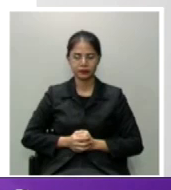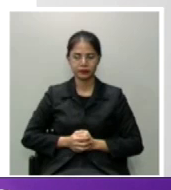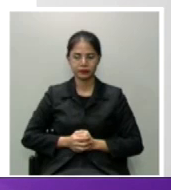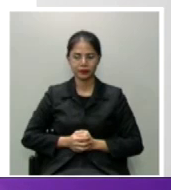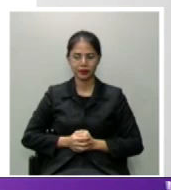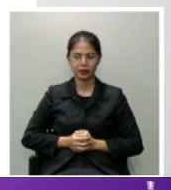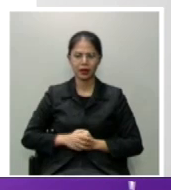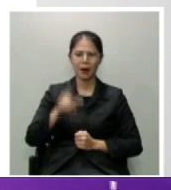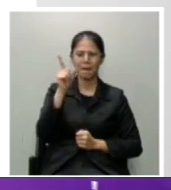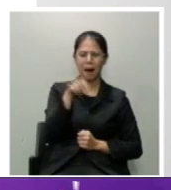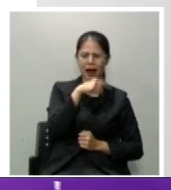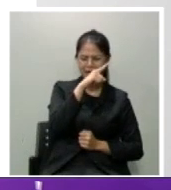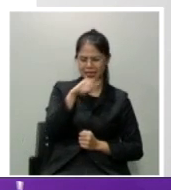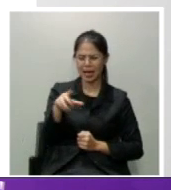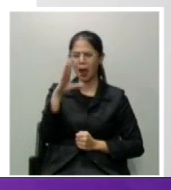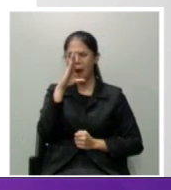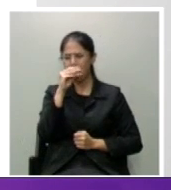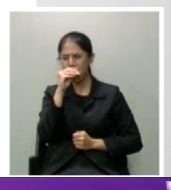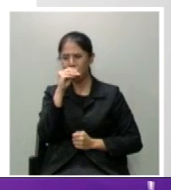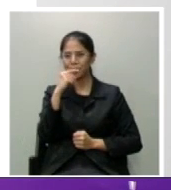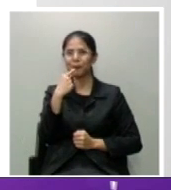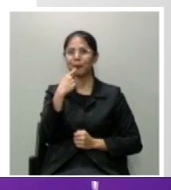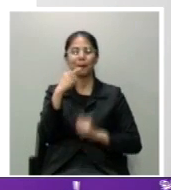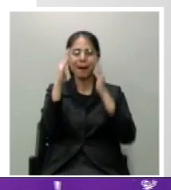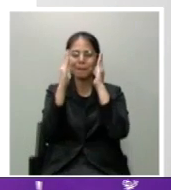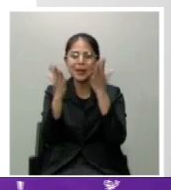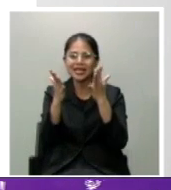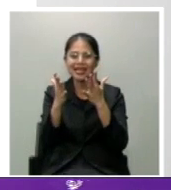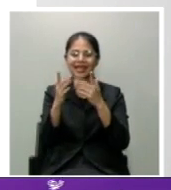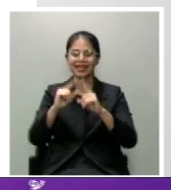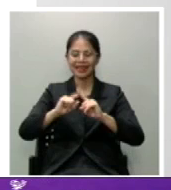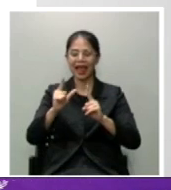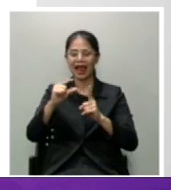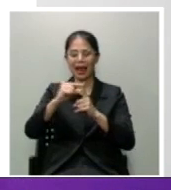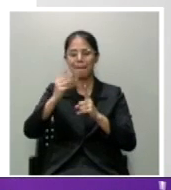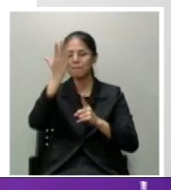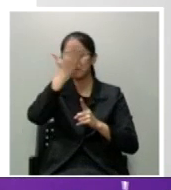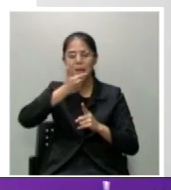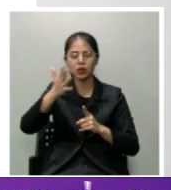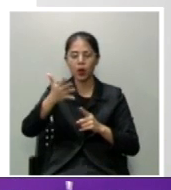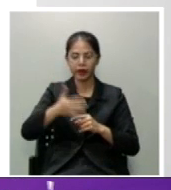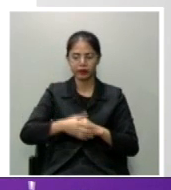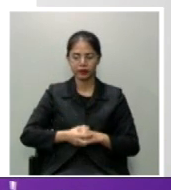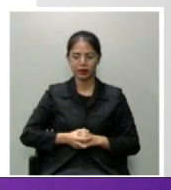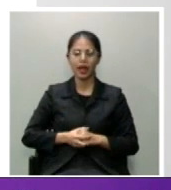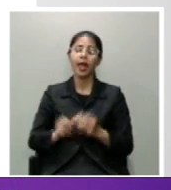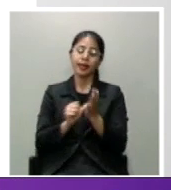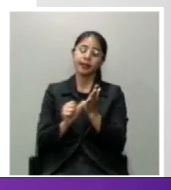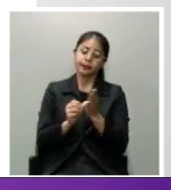จภาษาอังกฤษเรียกว่า slip the tongue หลุดปากแต่มันไม่งดงามผมช่วยแก้ให้ท่